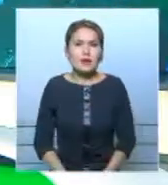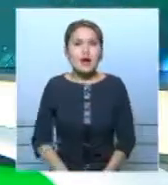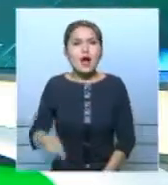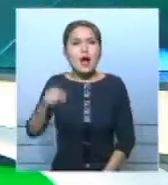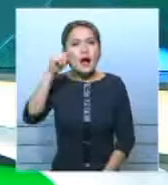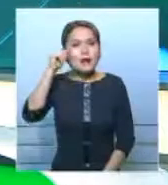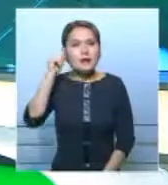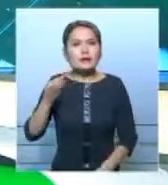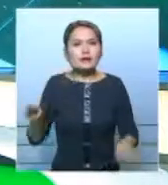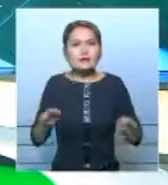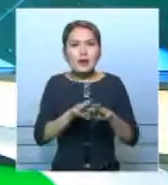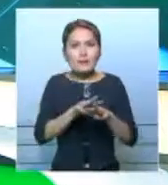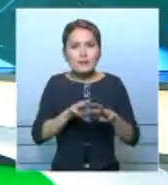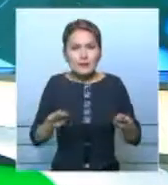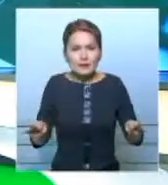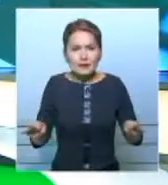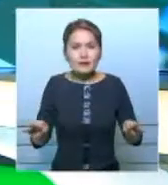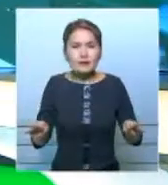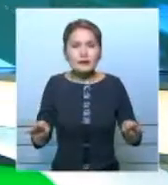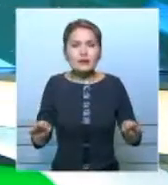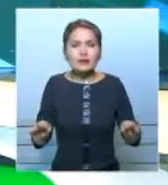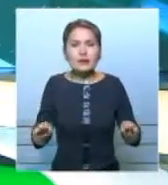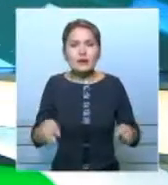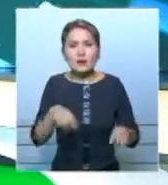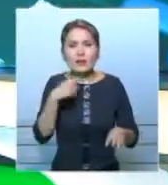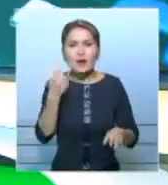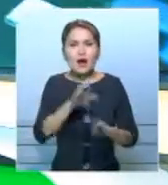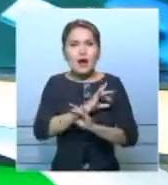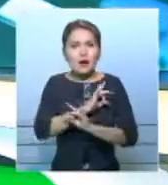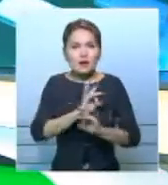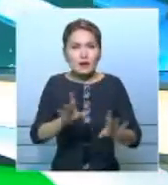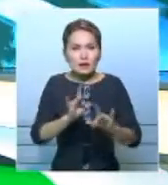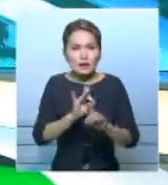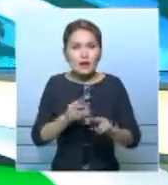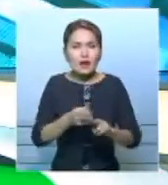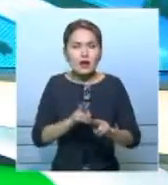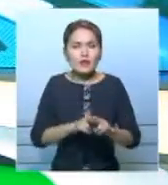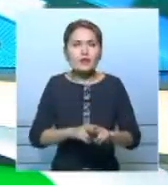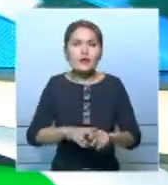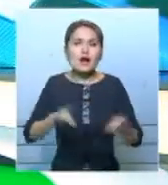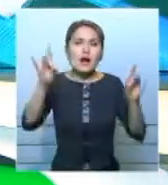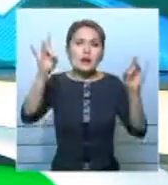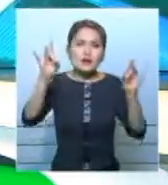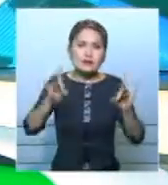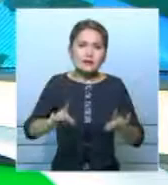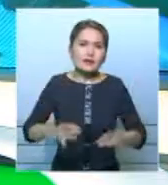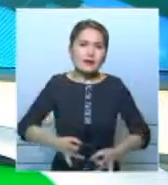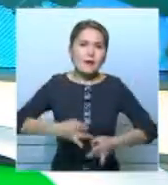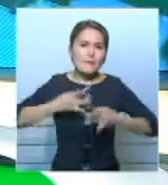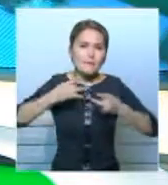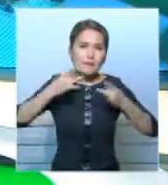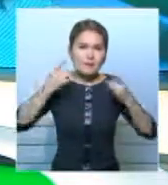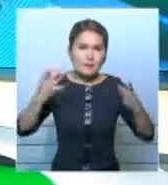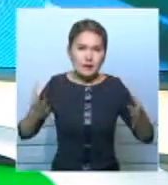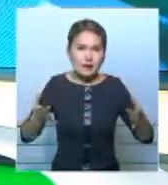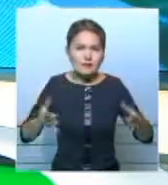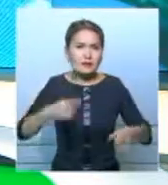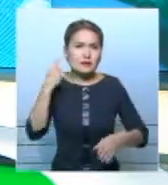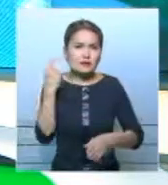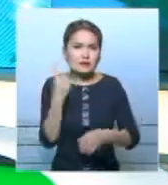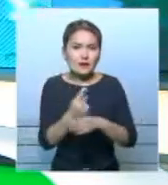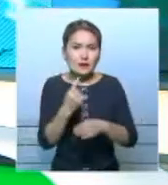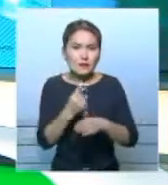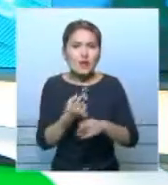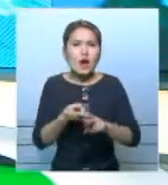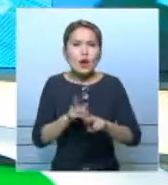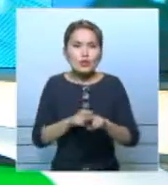Қырғызстан билігі шенеуніктердің ұлан асыр той жасауына тыйым салғалы отыр. Тіпті бұл өзгерісті заңды түрде бекітпекші. Қазір аталмыш